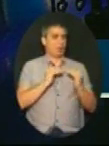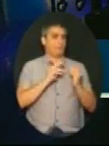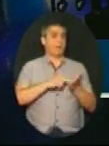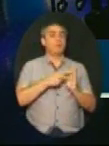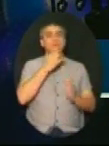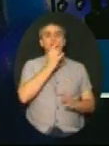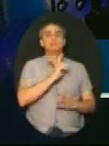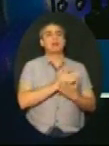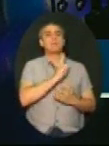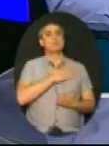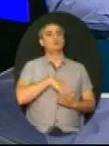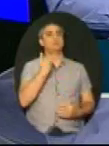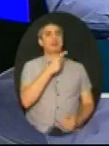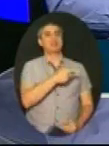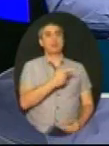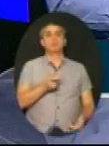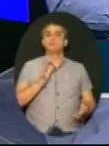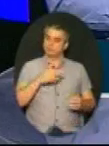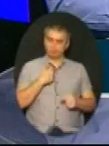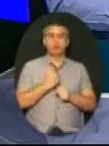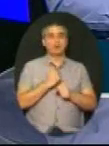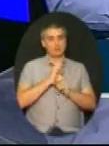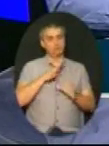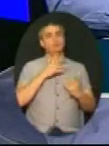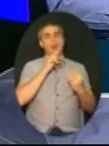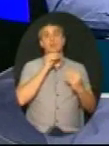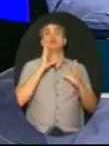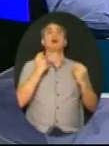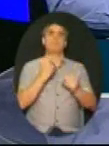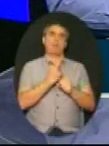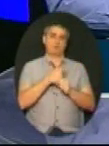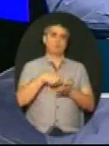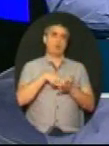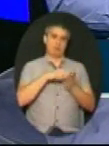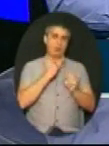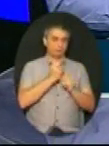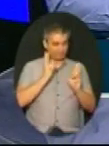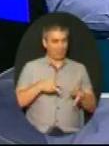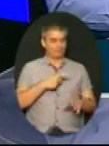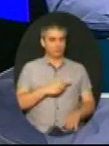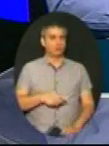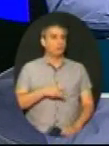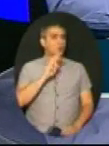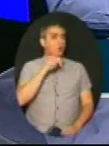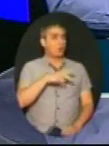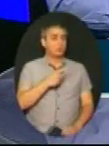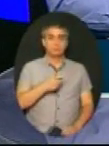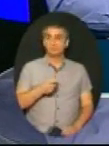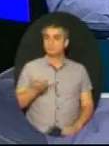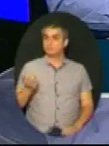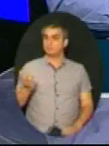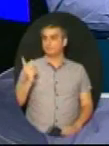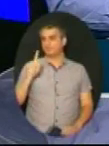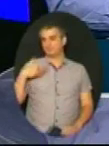הם רק החליטו מי הם רוצים להיות. עדיין, יש פה עבודה. יש על מה לדבר. יש המון עבודה לעשות, אבל כן, זה אפשרי. רוני? צריכה